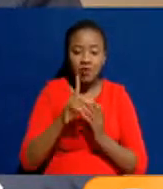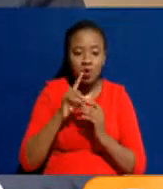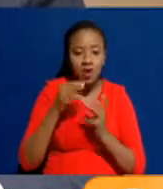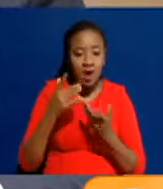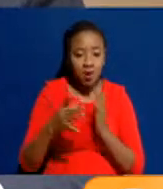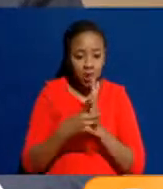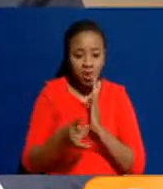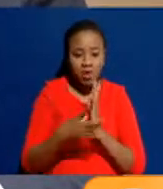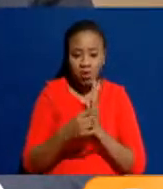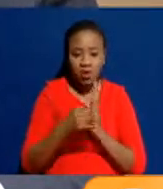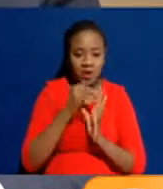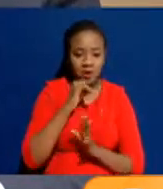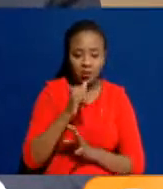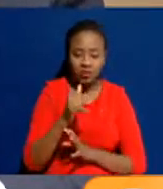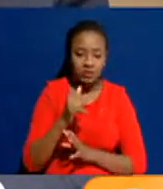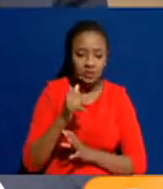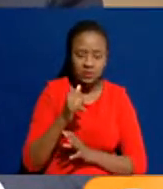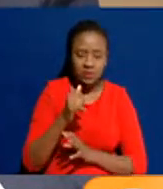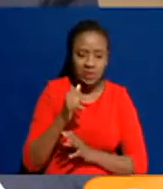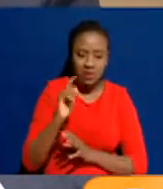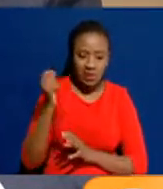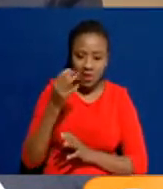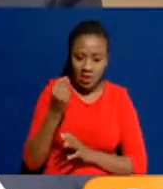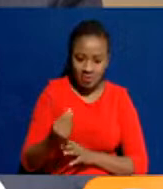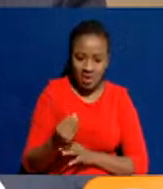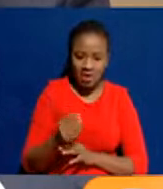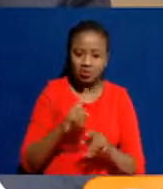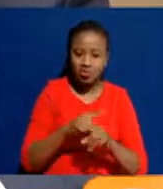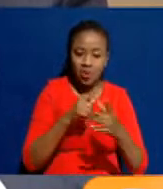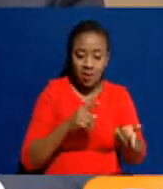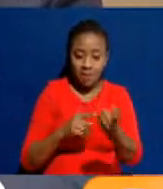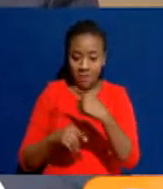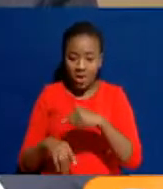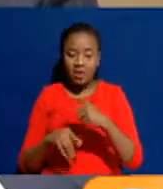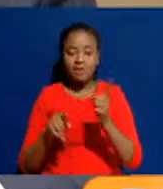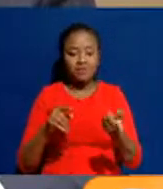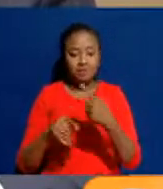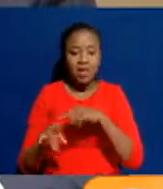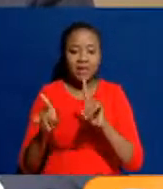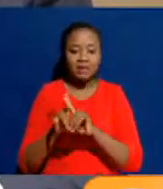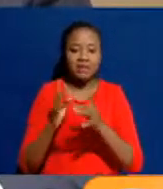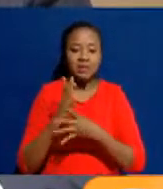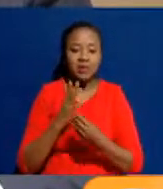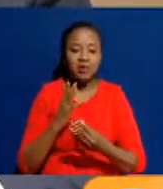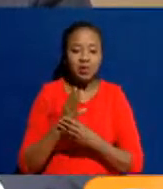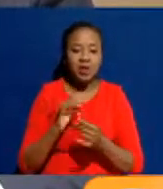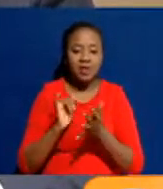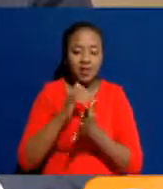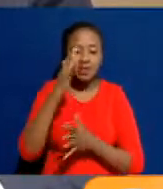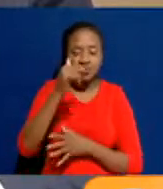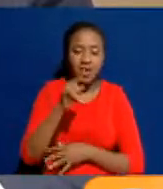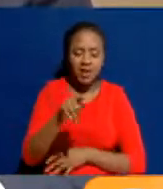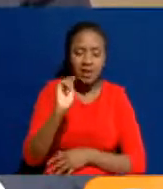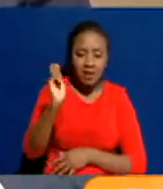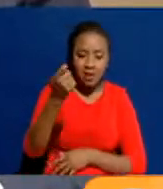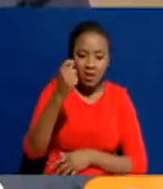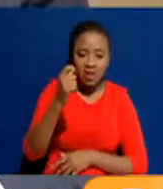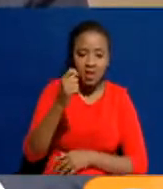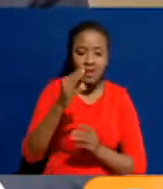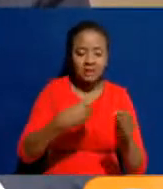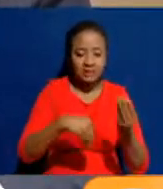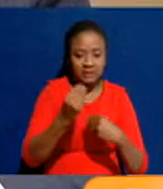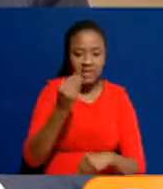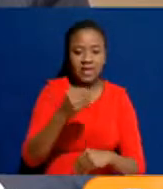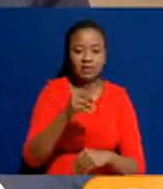So KenGen ndio ilipe ile loan, inalipa na USD. Ndio maana sasa KenGen inauzia Kenya Power na dola